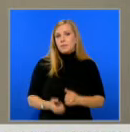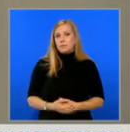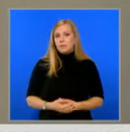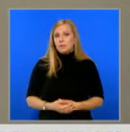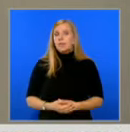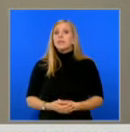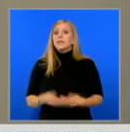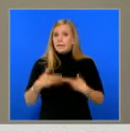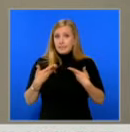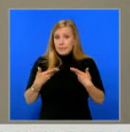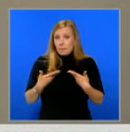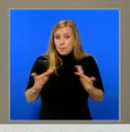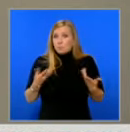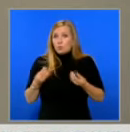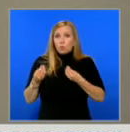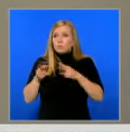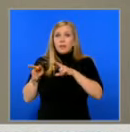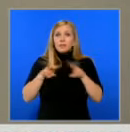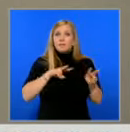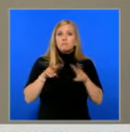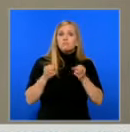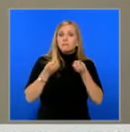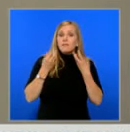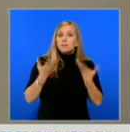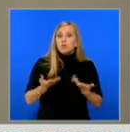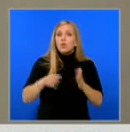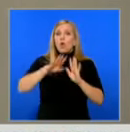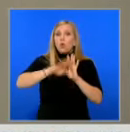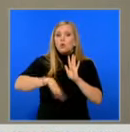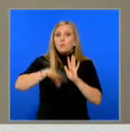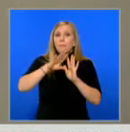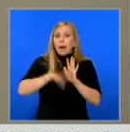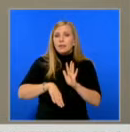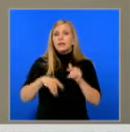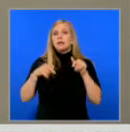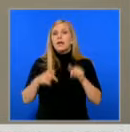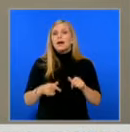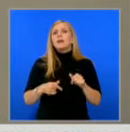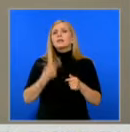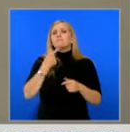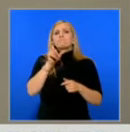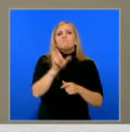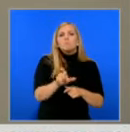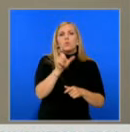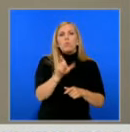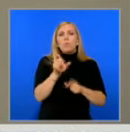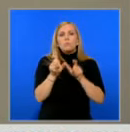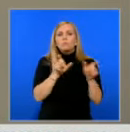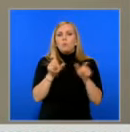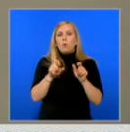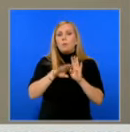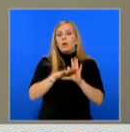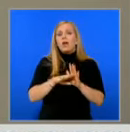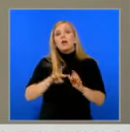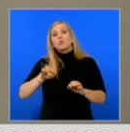искаме много добре да огледаме какви са възможностите по отношение на отпадане на опреден фактологически материал от друга страна да